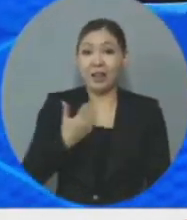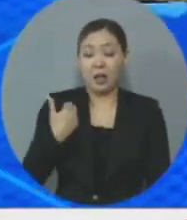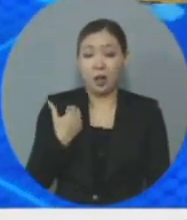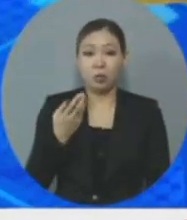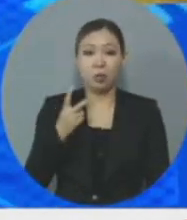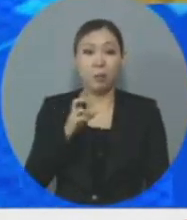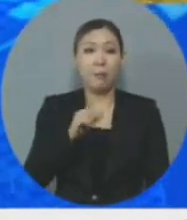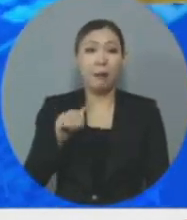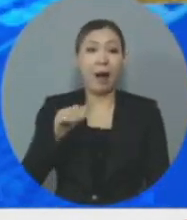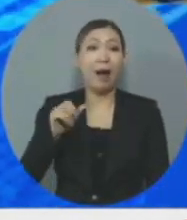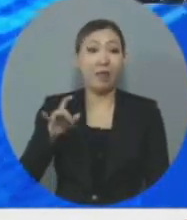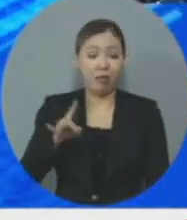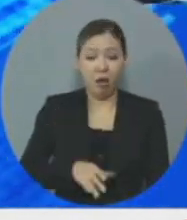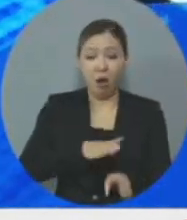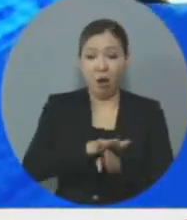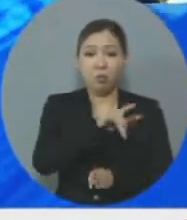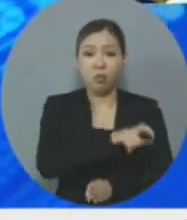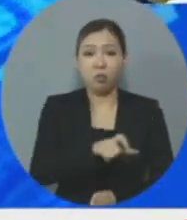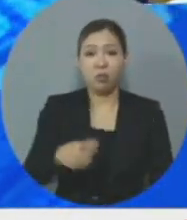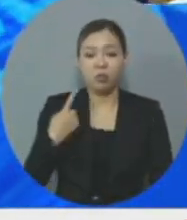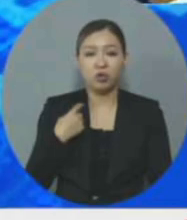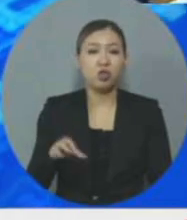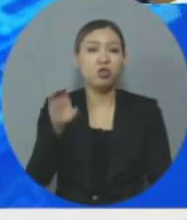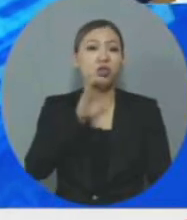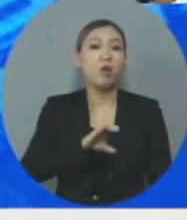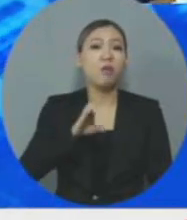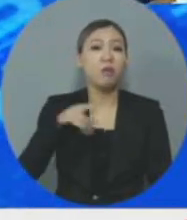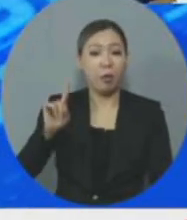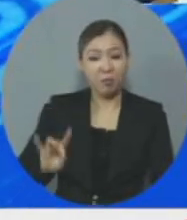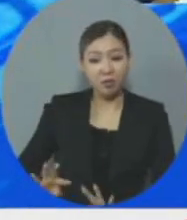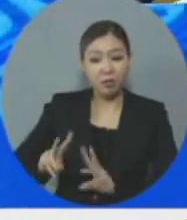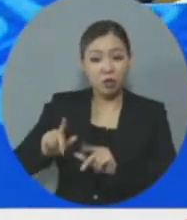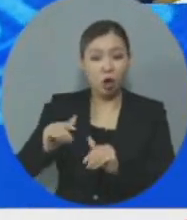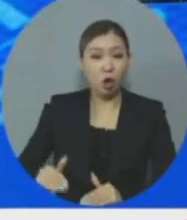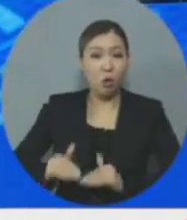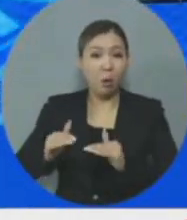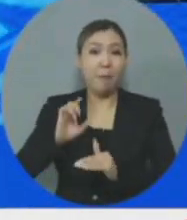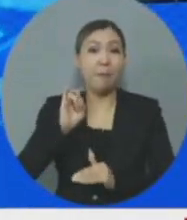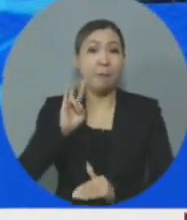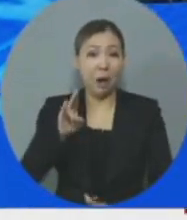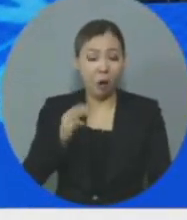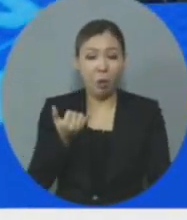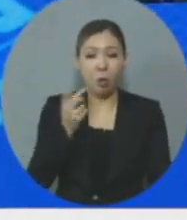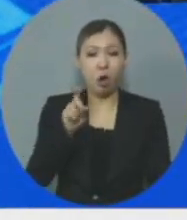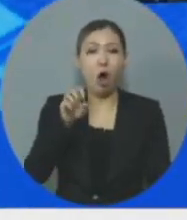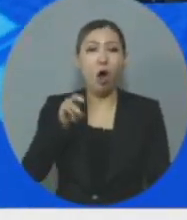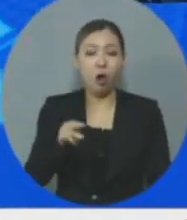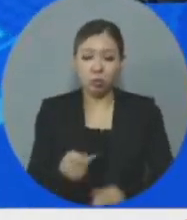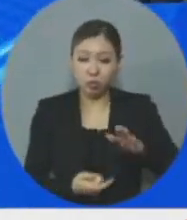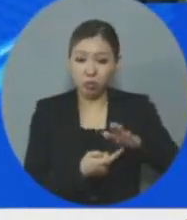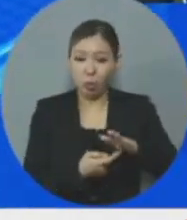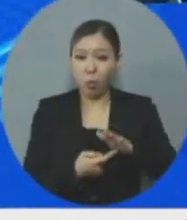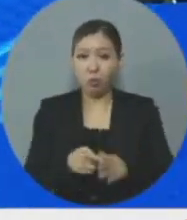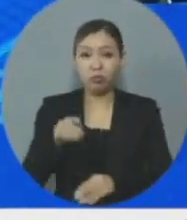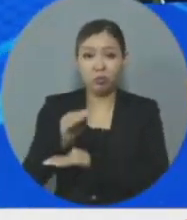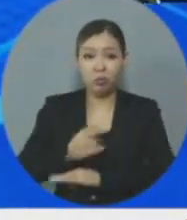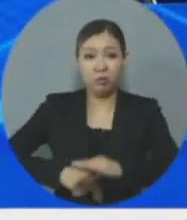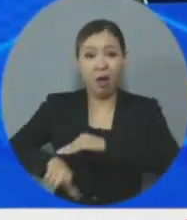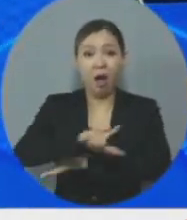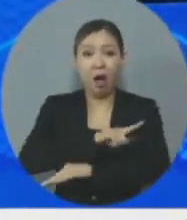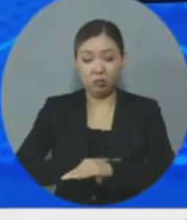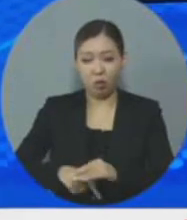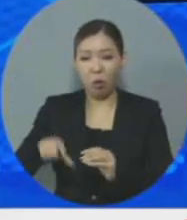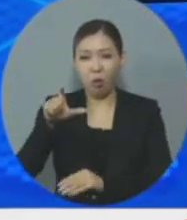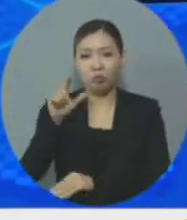тэргүүтэй залбирныхан өчигдөр Европын Сэргэн босголт хөгжлийн банкны Улаанбаатар хот дахь суурин төлөөлөгчийн газрын